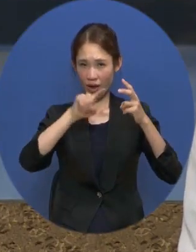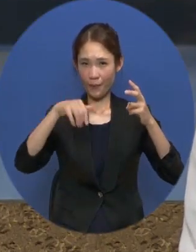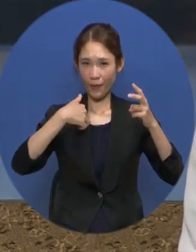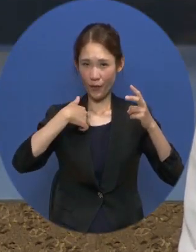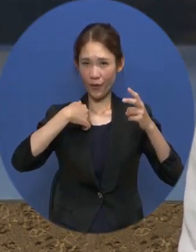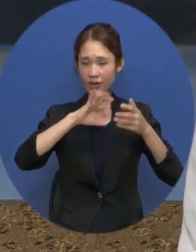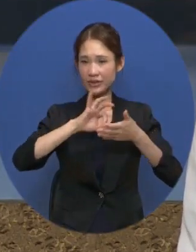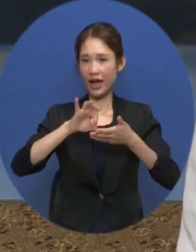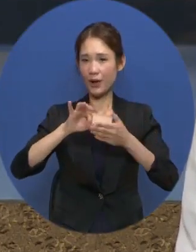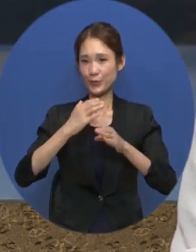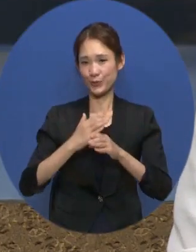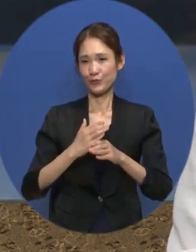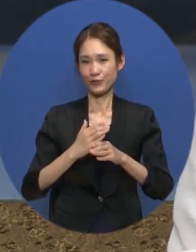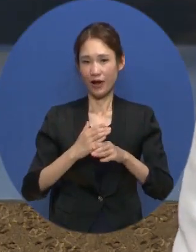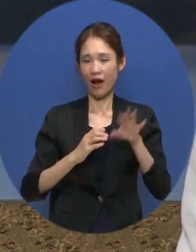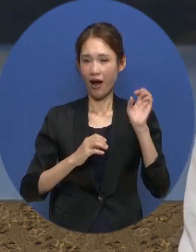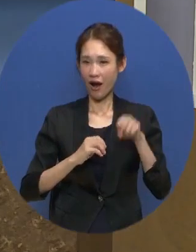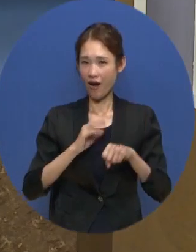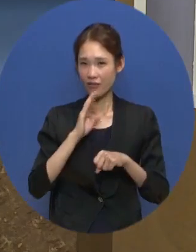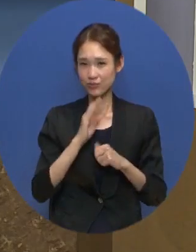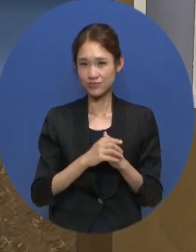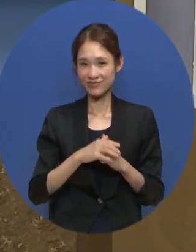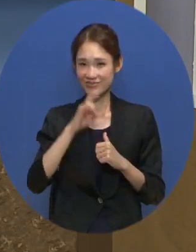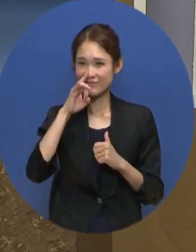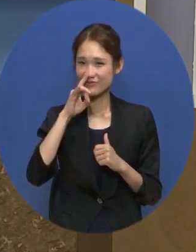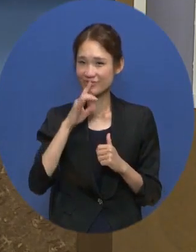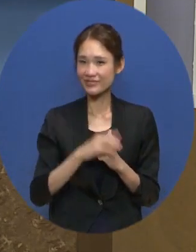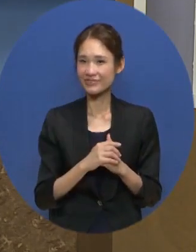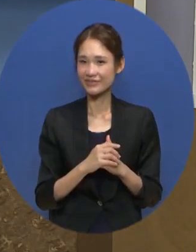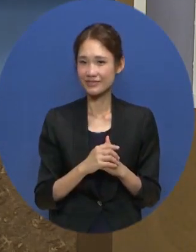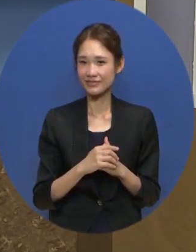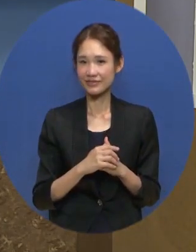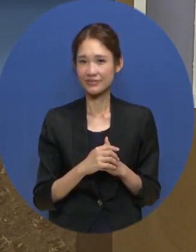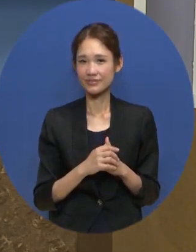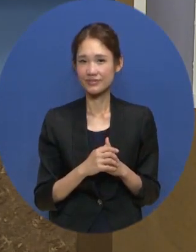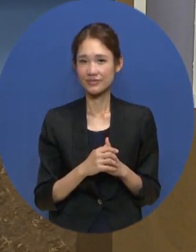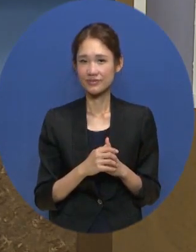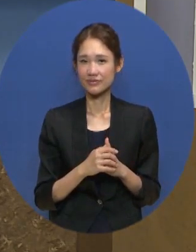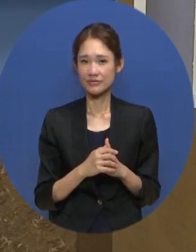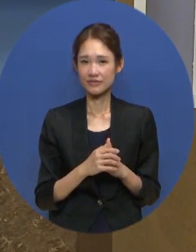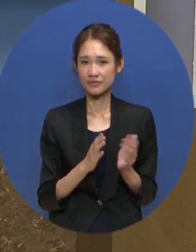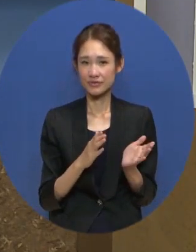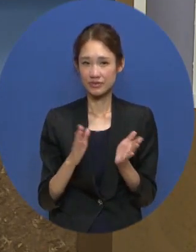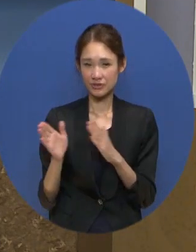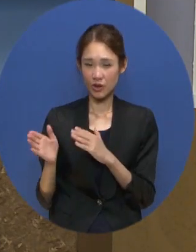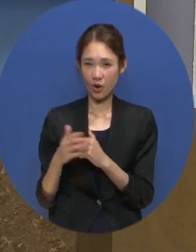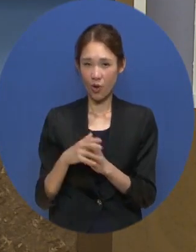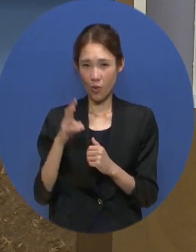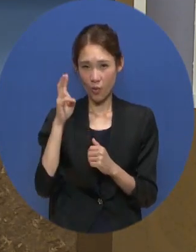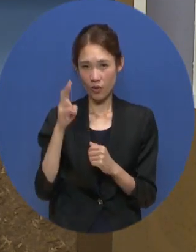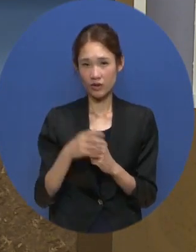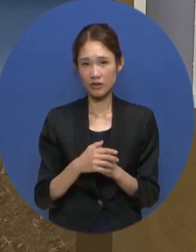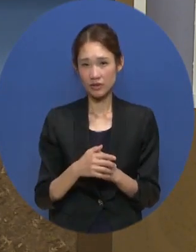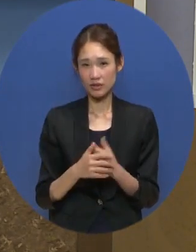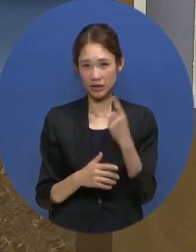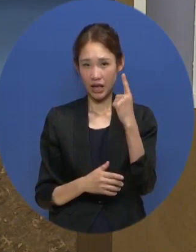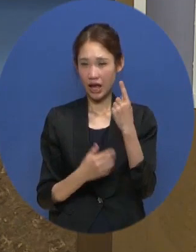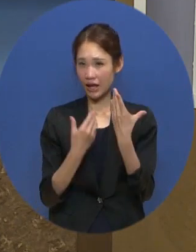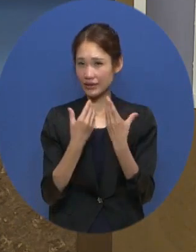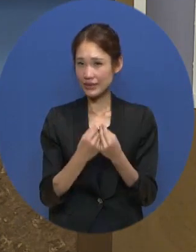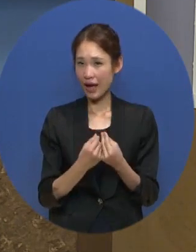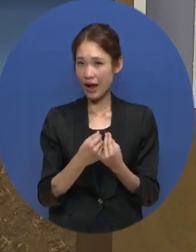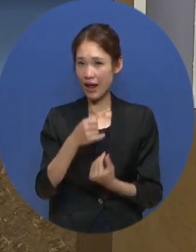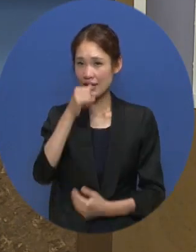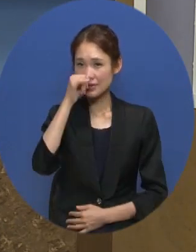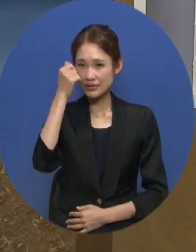사용하고 계세요. 그런가요? 네. 네, 궁금해지는데요. 그렇다면 혹시 하나의